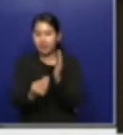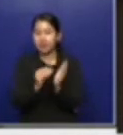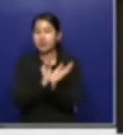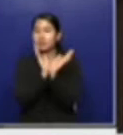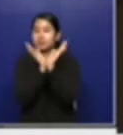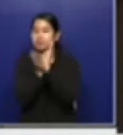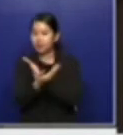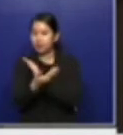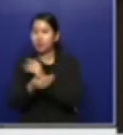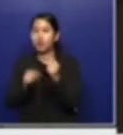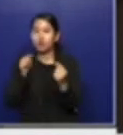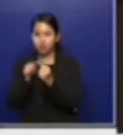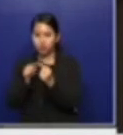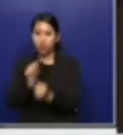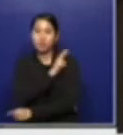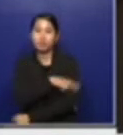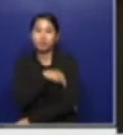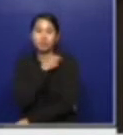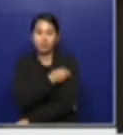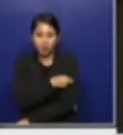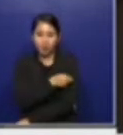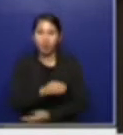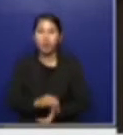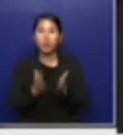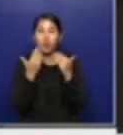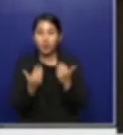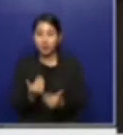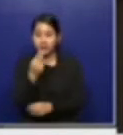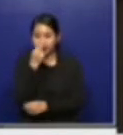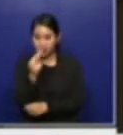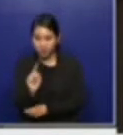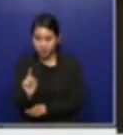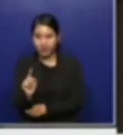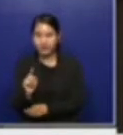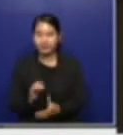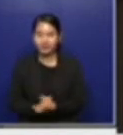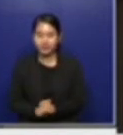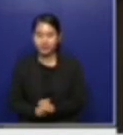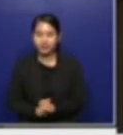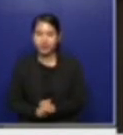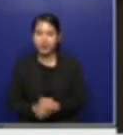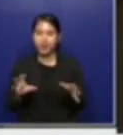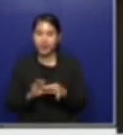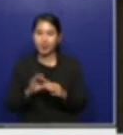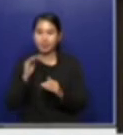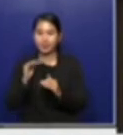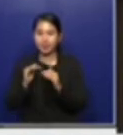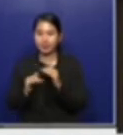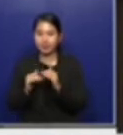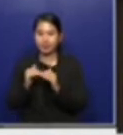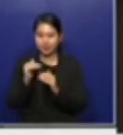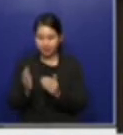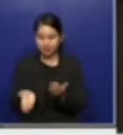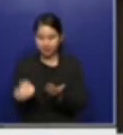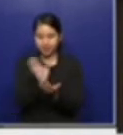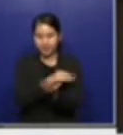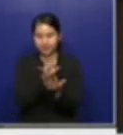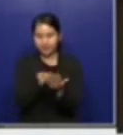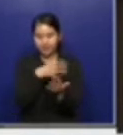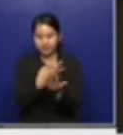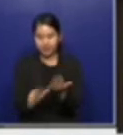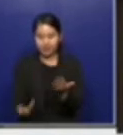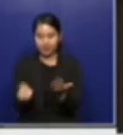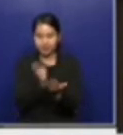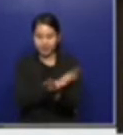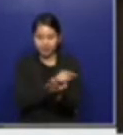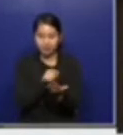ขวันนี้เราก็มาดูถึงความคืบหน้าที่ดำเนินการตามแผนการปฏิรูปนะครับมารายงานของเราตั้ง